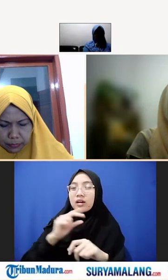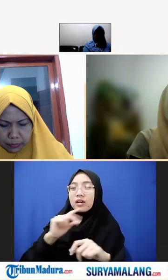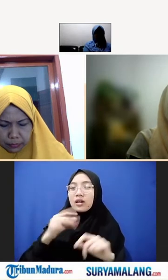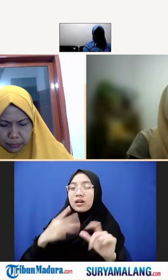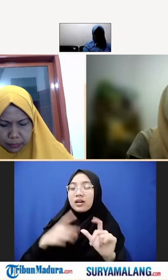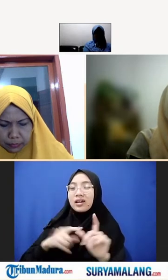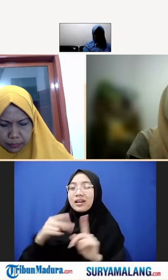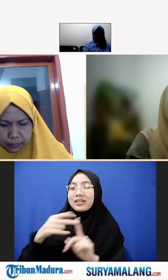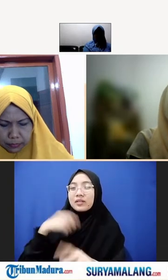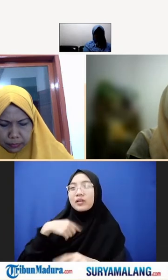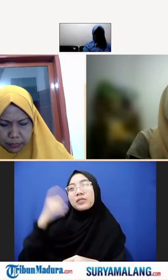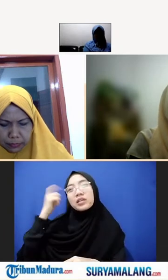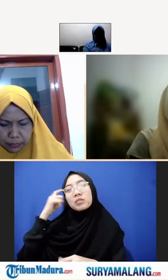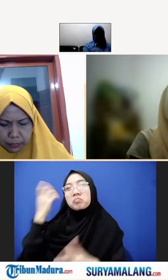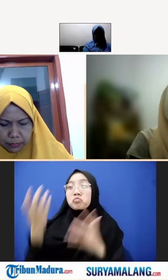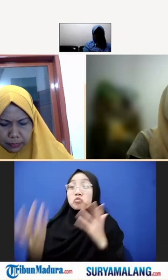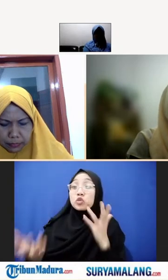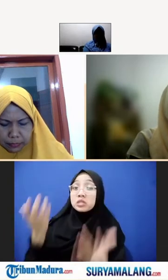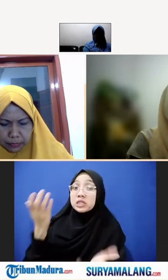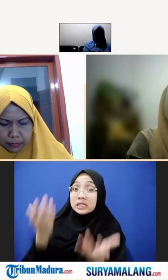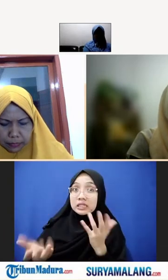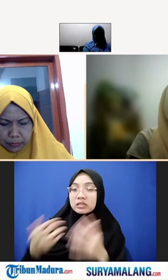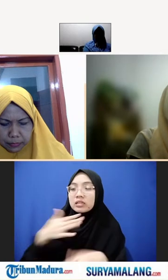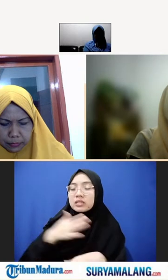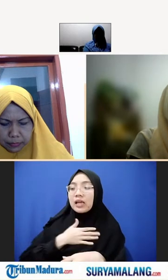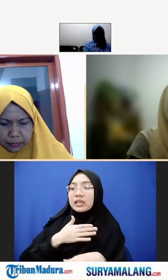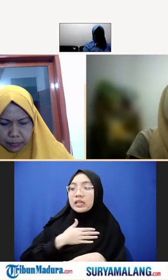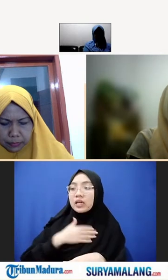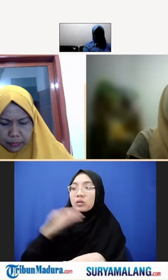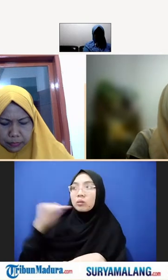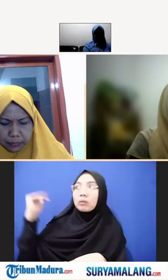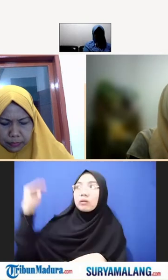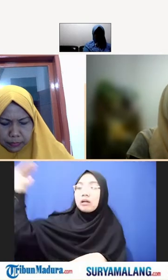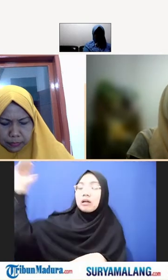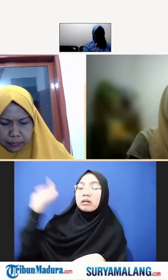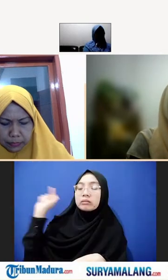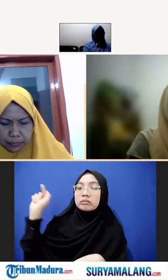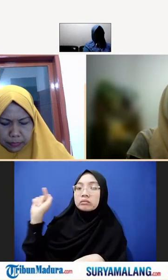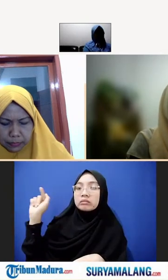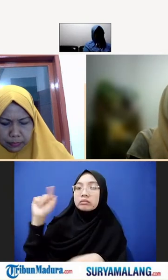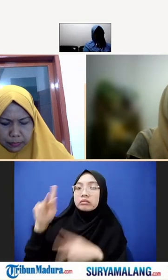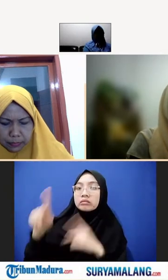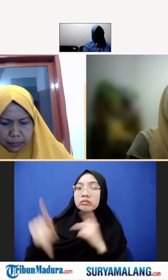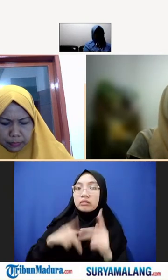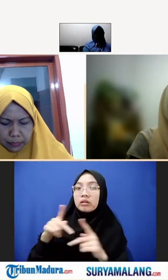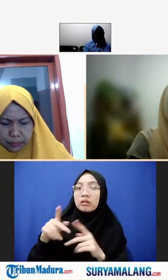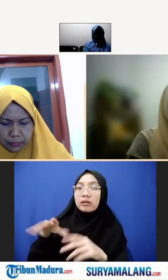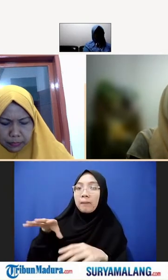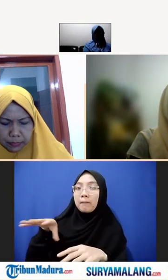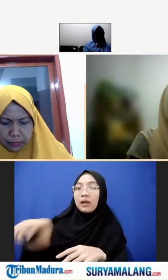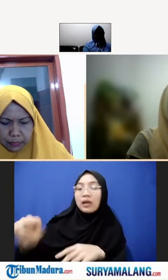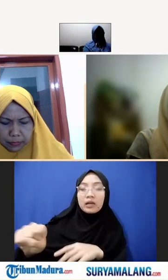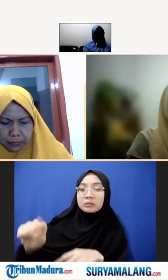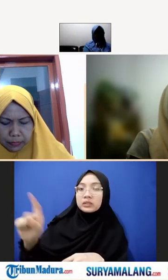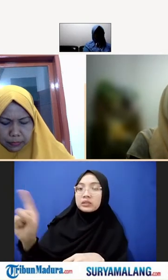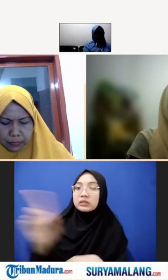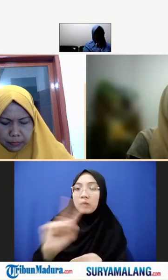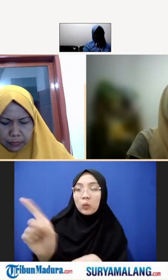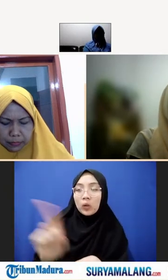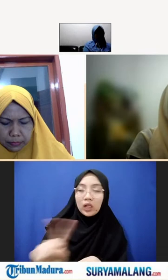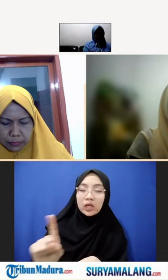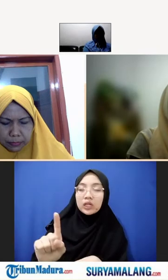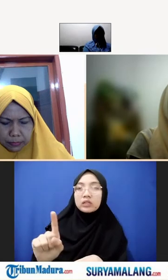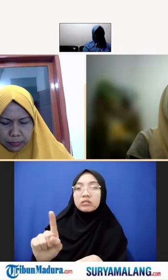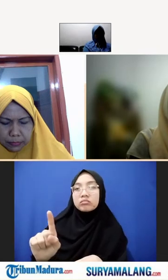adalah karena saya atau abangnya ini, kalau dia memegang sesuatu yang nggak boleh itu,